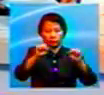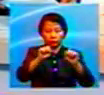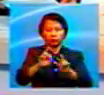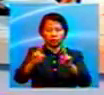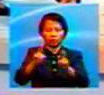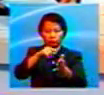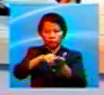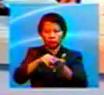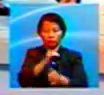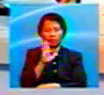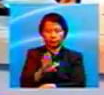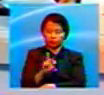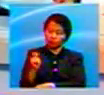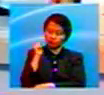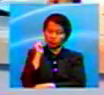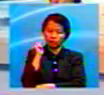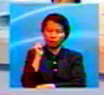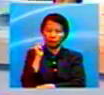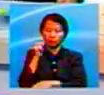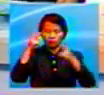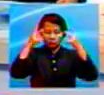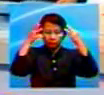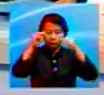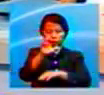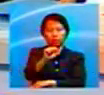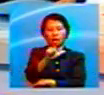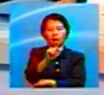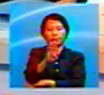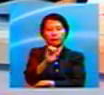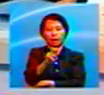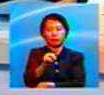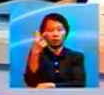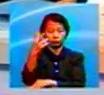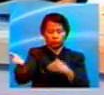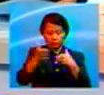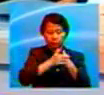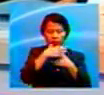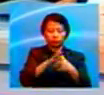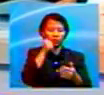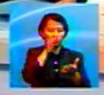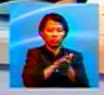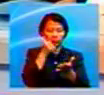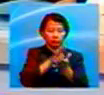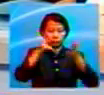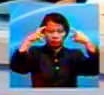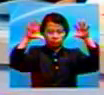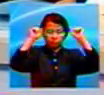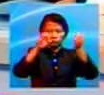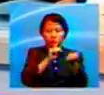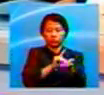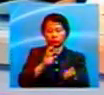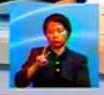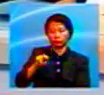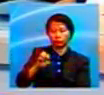ini. Dan petang tadi, isteri Perdana Menteri Albania Odeta Nishani yang kedua tiba setelah isteri Presiden Dr.